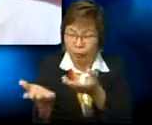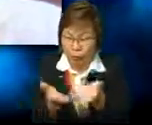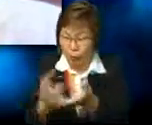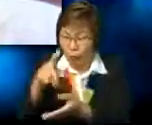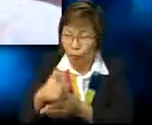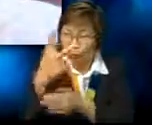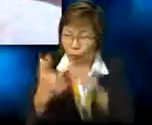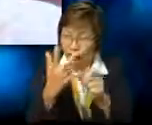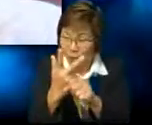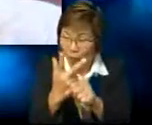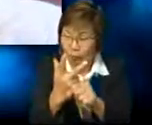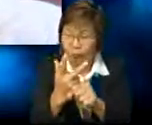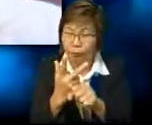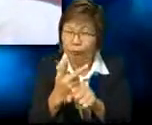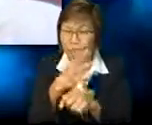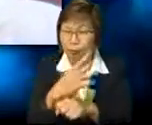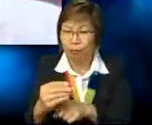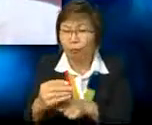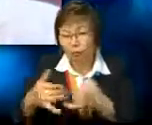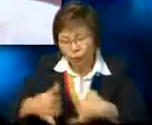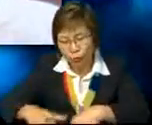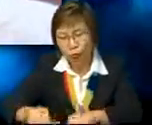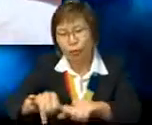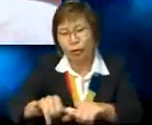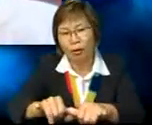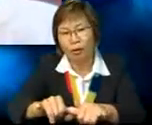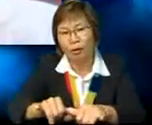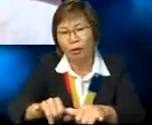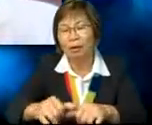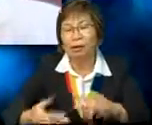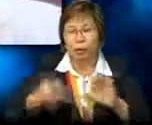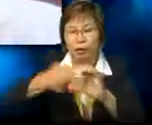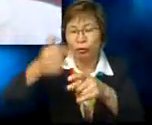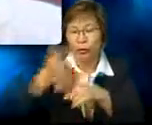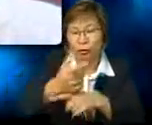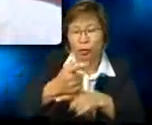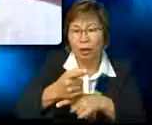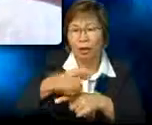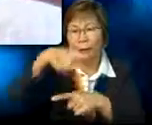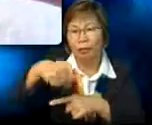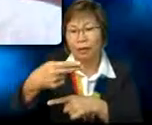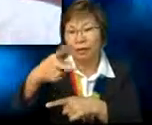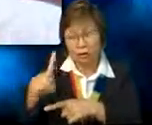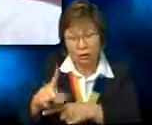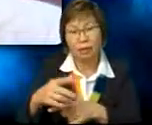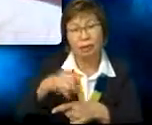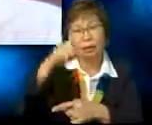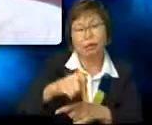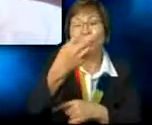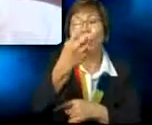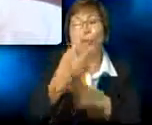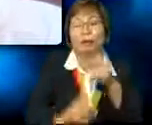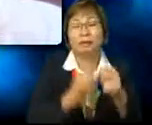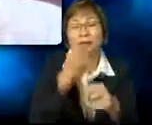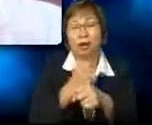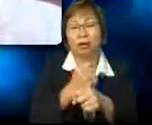perkhidmatan wajib 3 tahun, dan jika terus mempunyai rezeki dapat masuk pelatihan sarjana 4 tahun, minimum perlukan 12